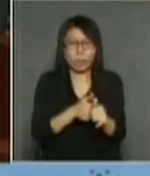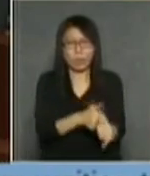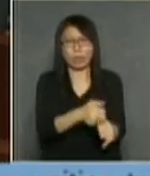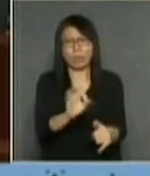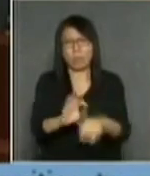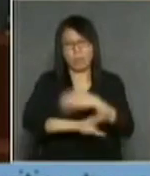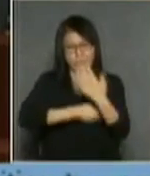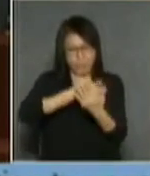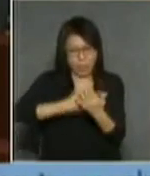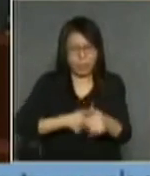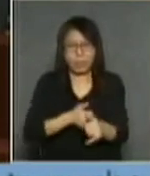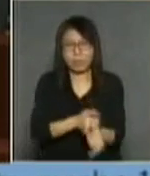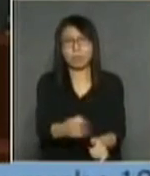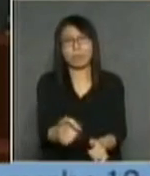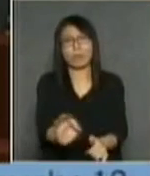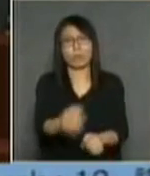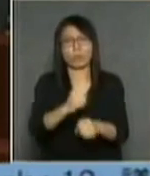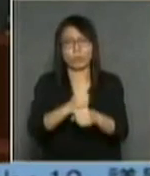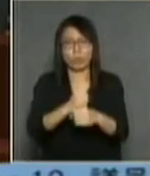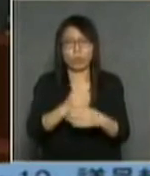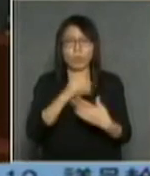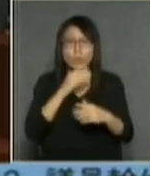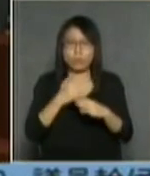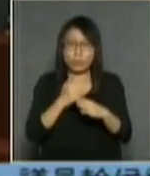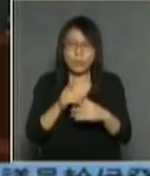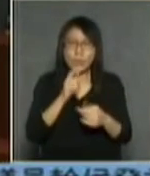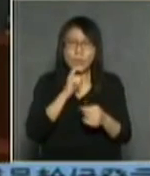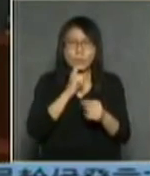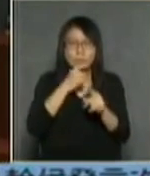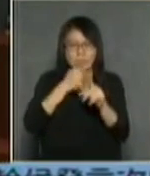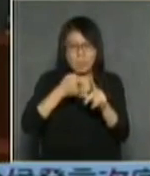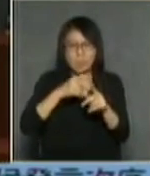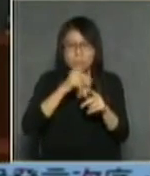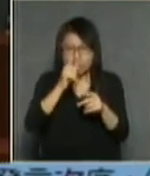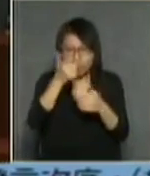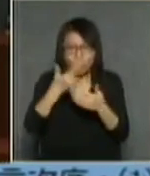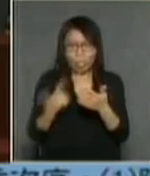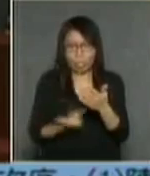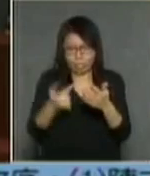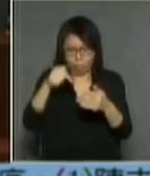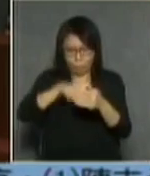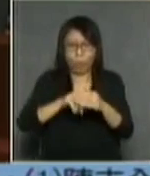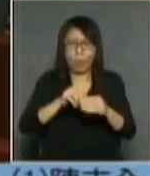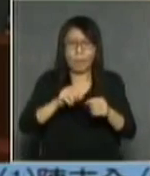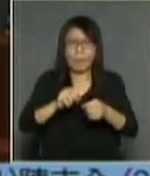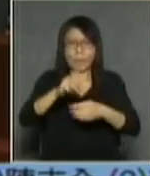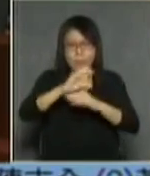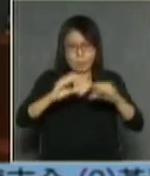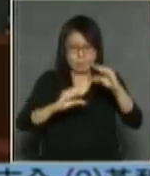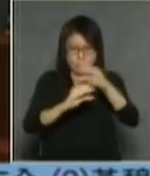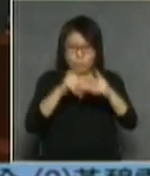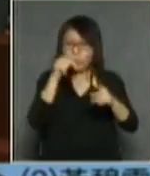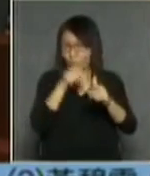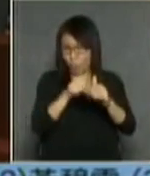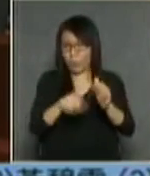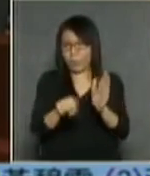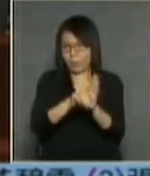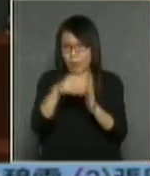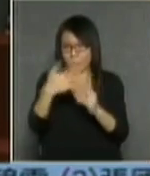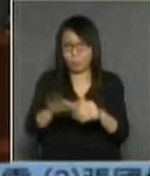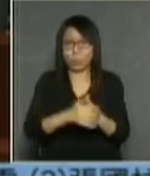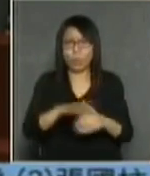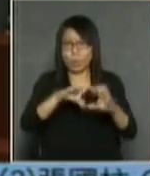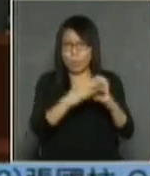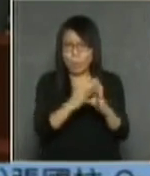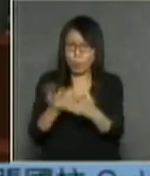做事，令到违规的巷料是可以流入去公屋工程里面，同时亦都是部门